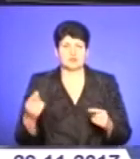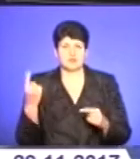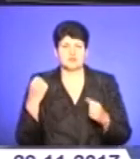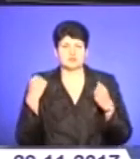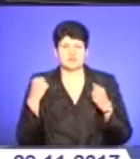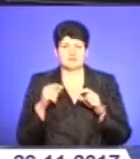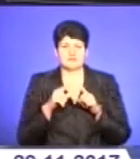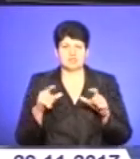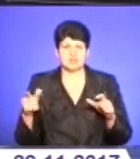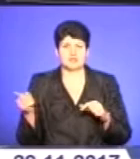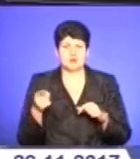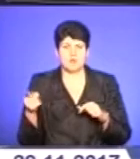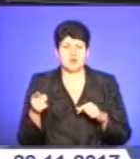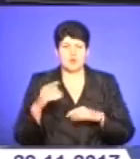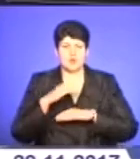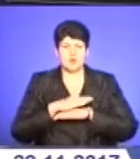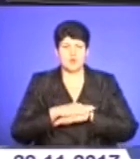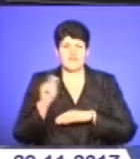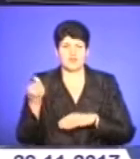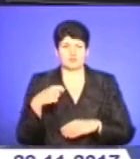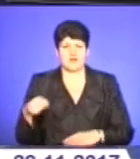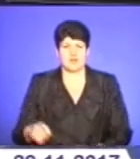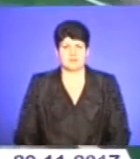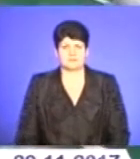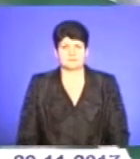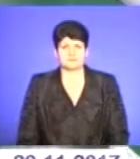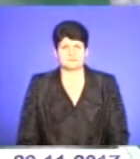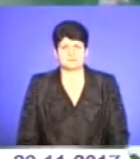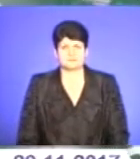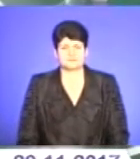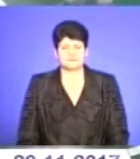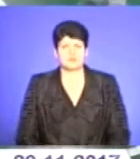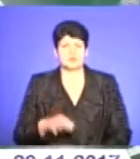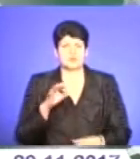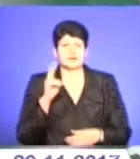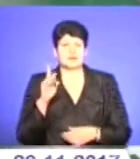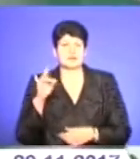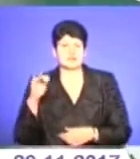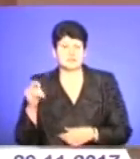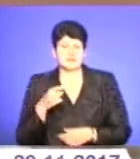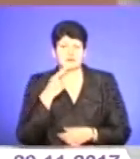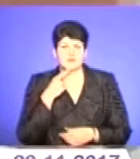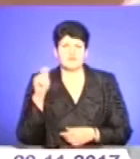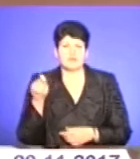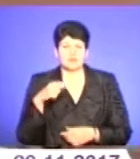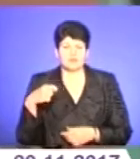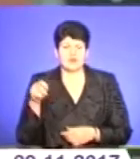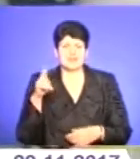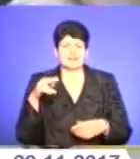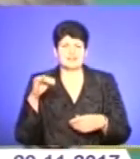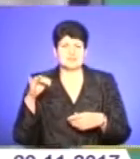шкіл Тернополя урок фехтування. Детальніше у сюжеті. Олена Кривицька переконує, фехтування